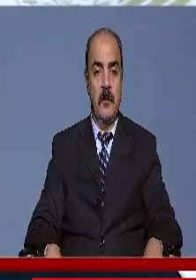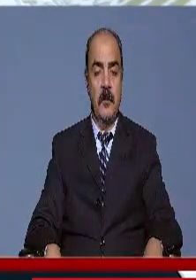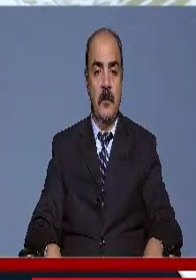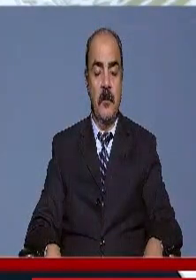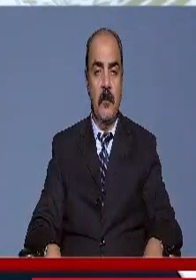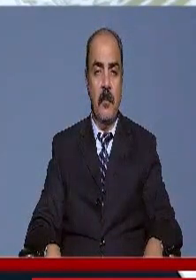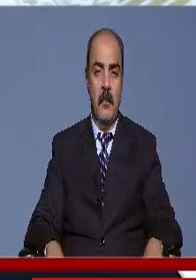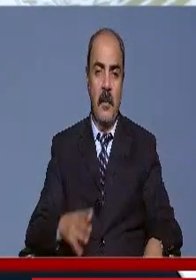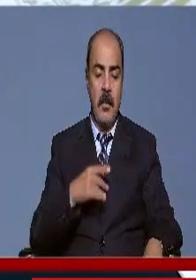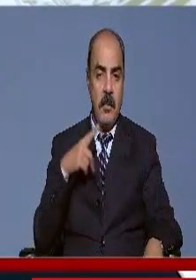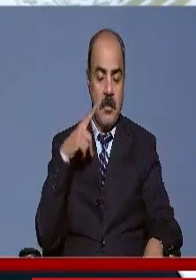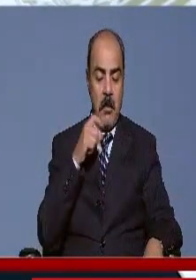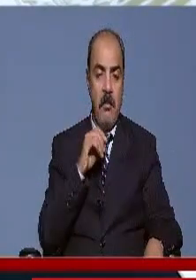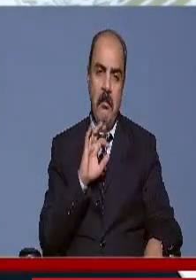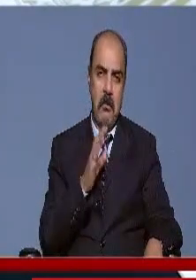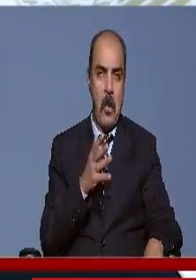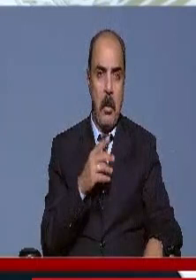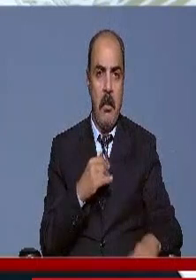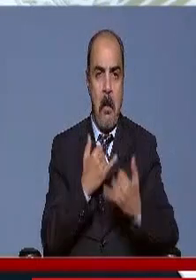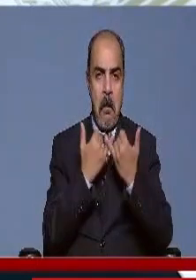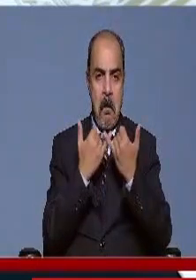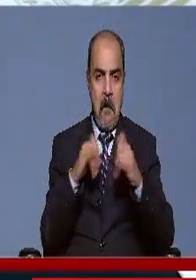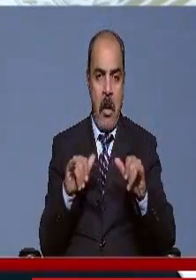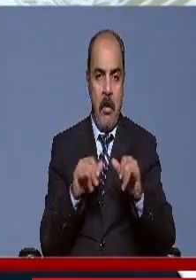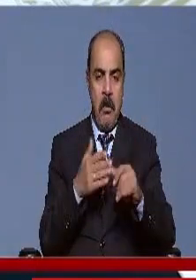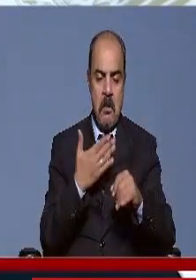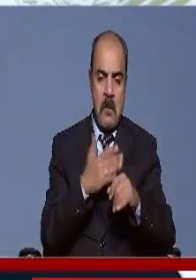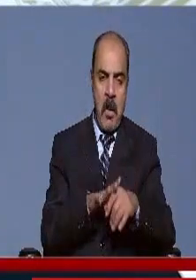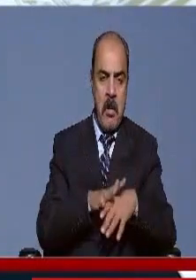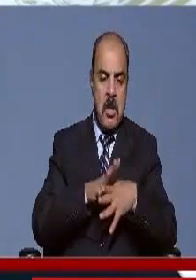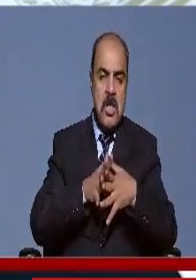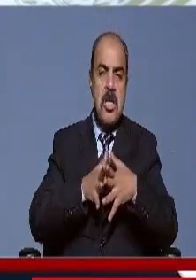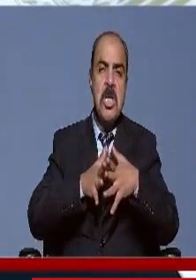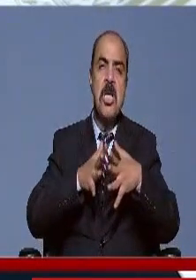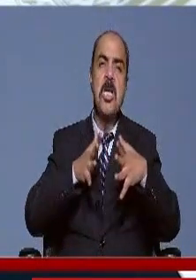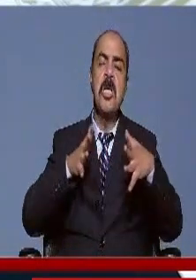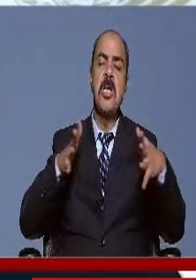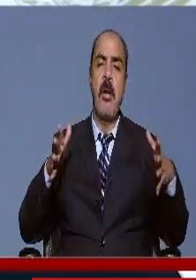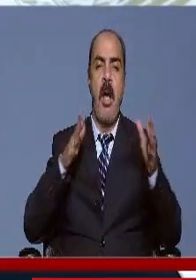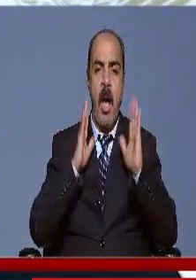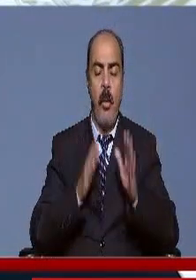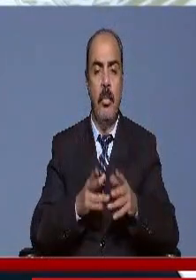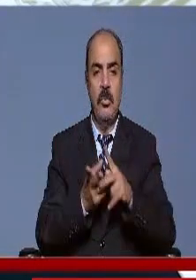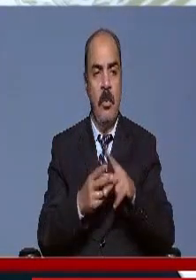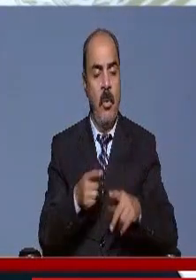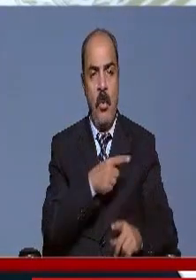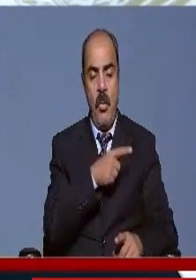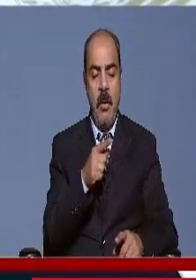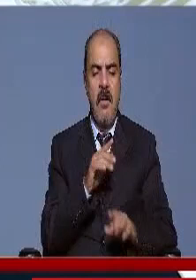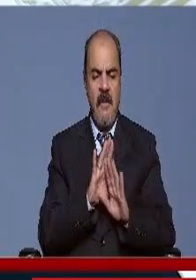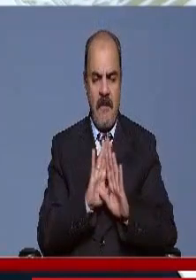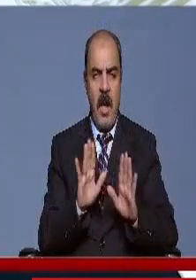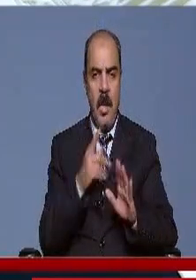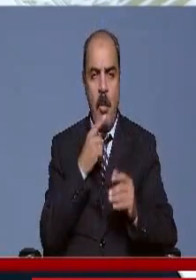مش تحديات، لا يعني ضحايا كثيرين جدا جدا من المدنيين. ويكفي ان حتى